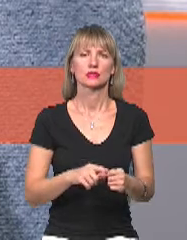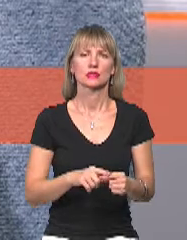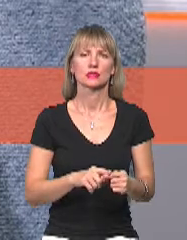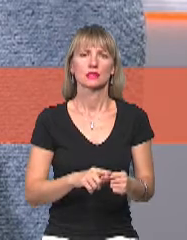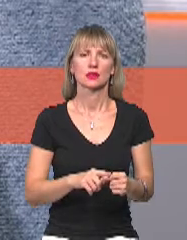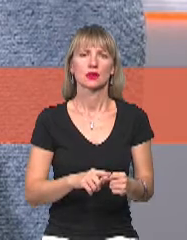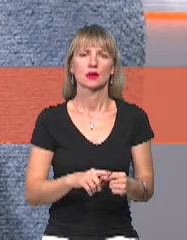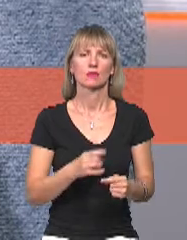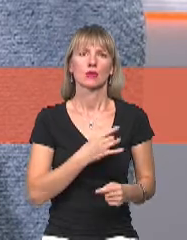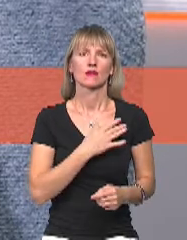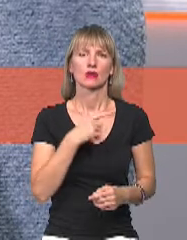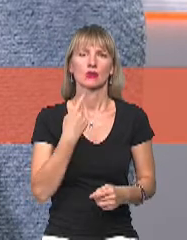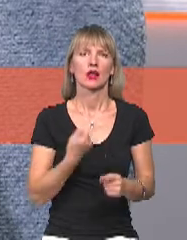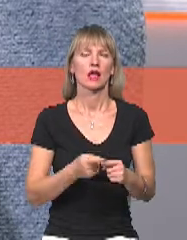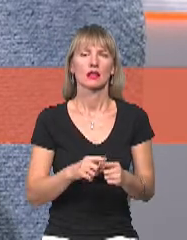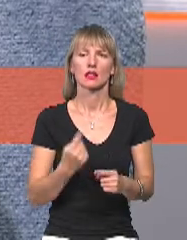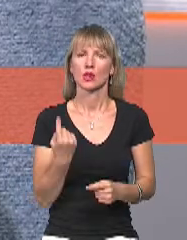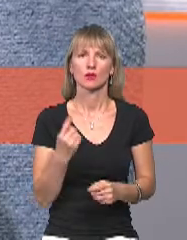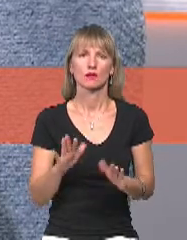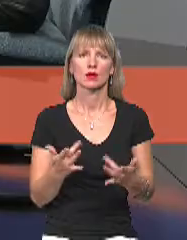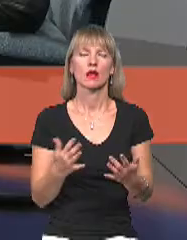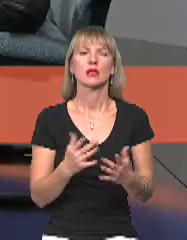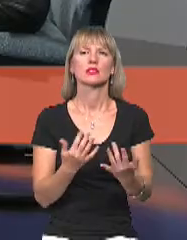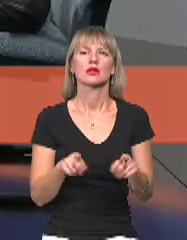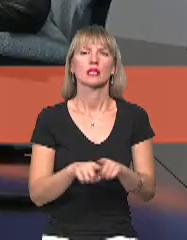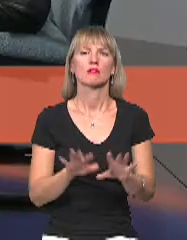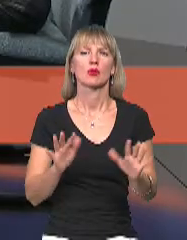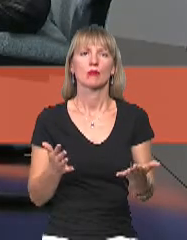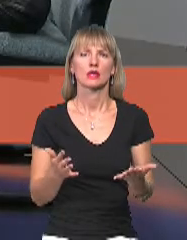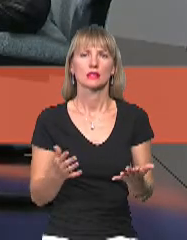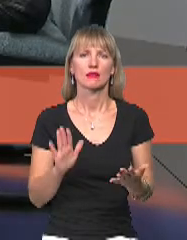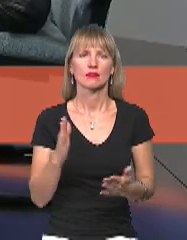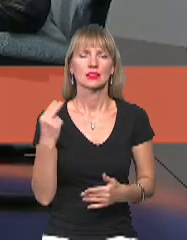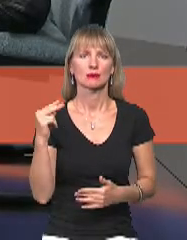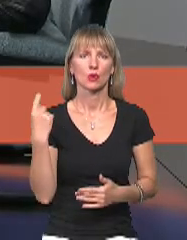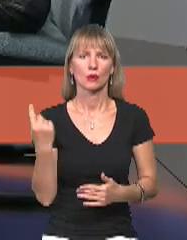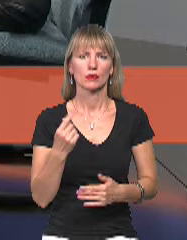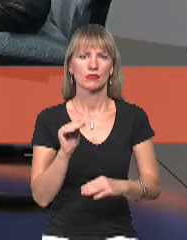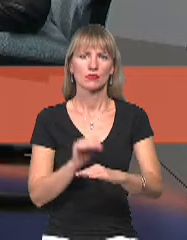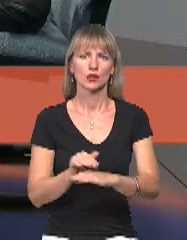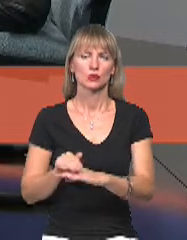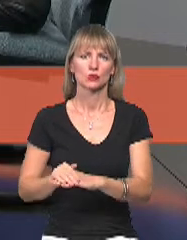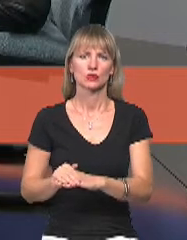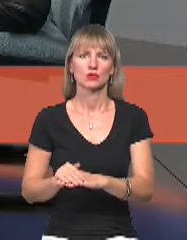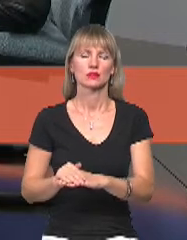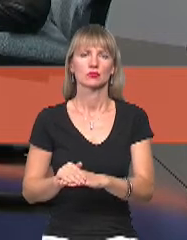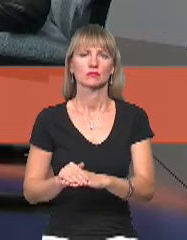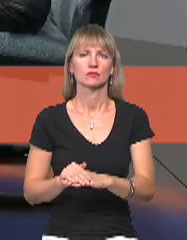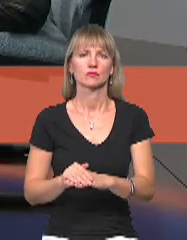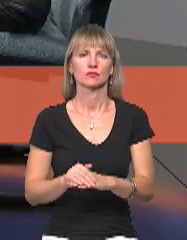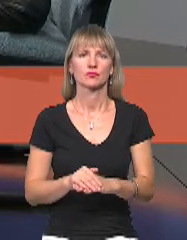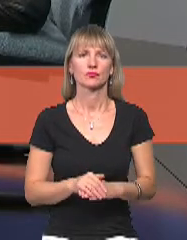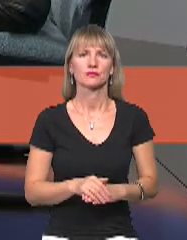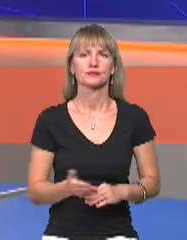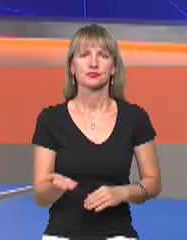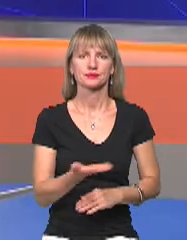приватній розмові, що це не поодинокий випадок. А взагалі, скільки таких випадків в Запорізькій області фіксуєте? Ну,